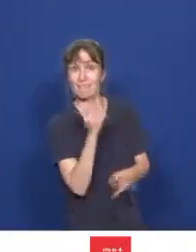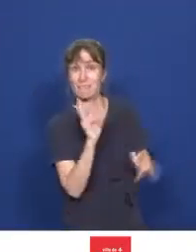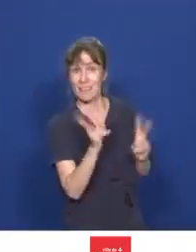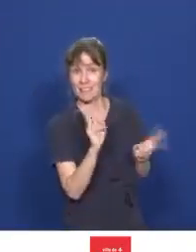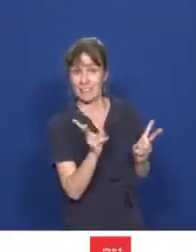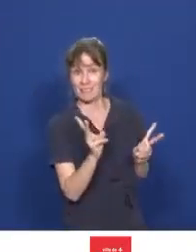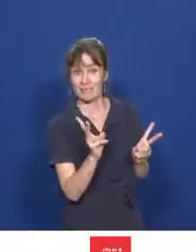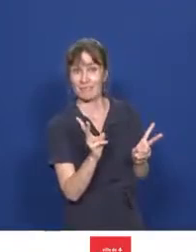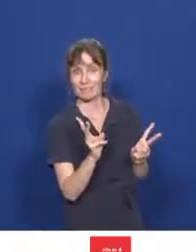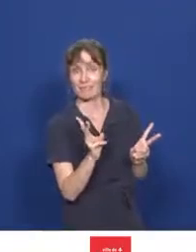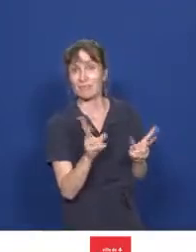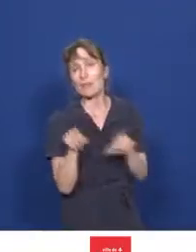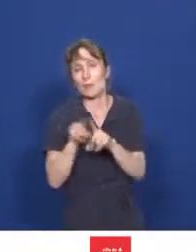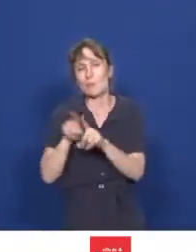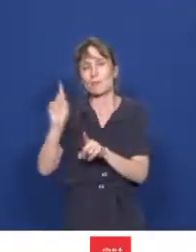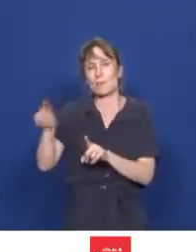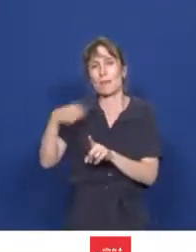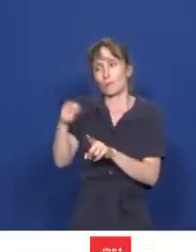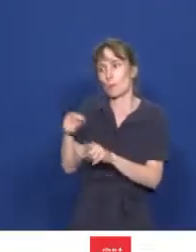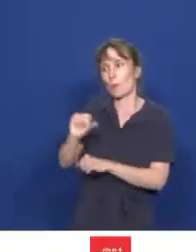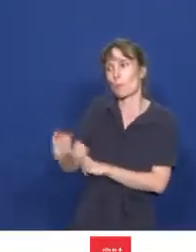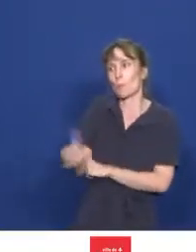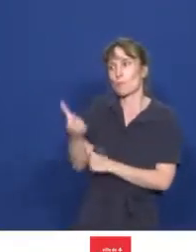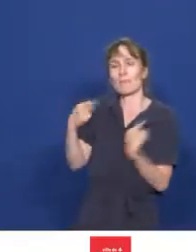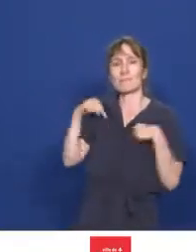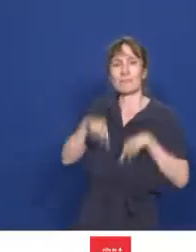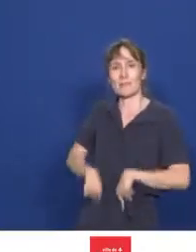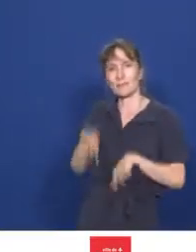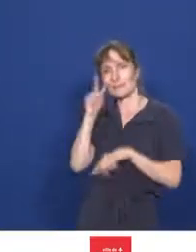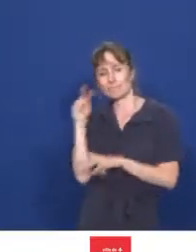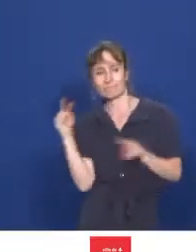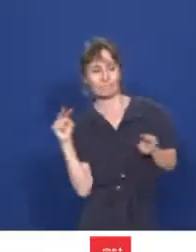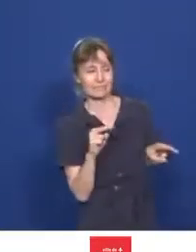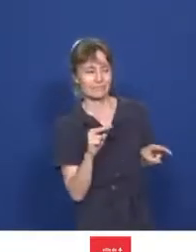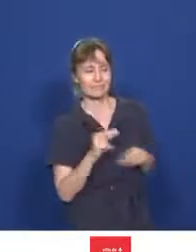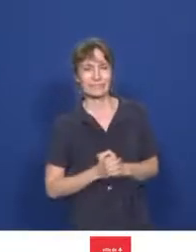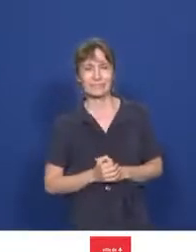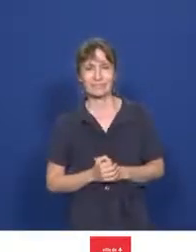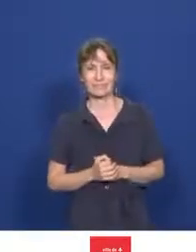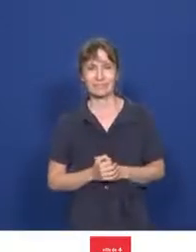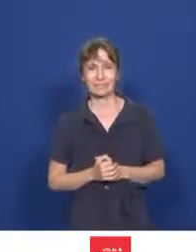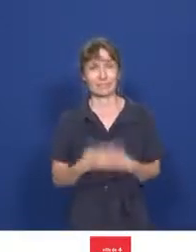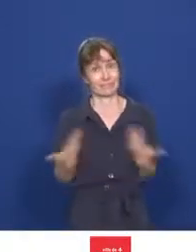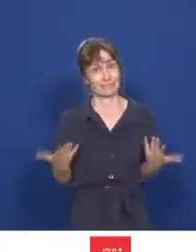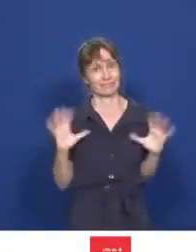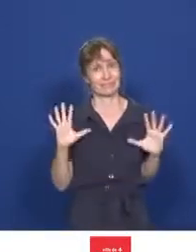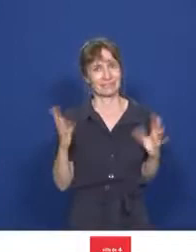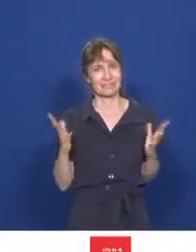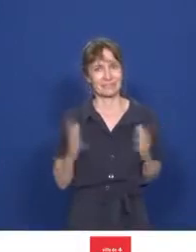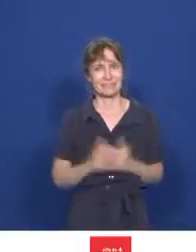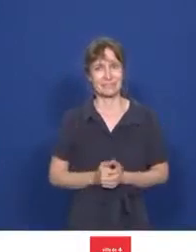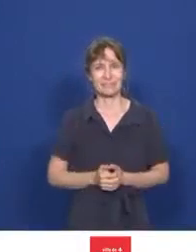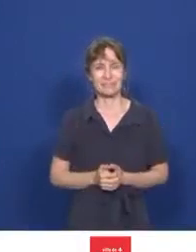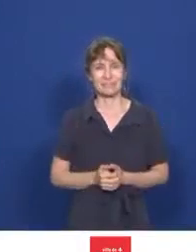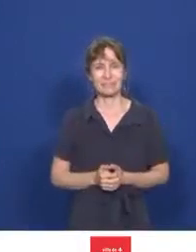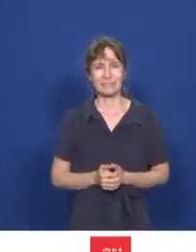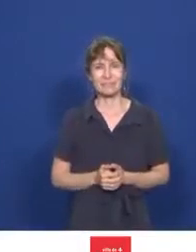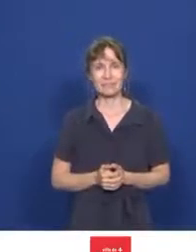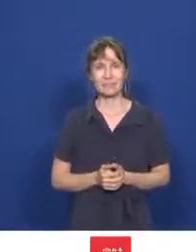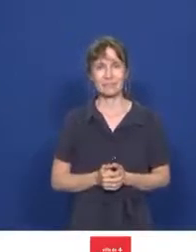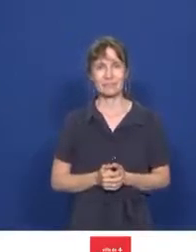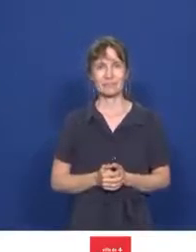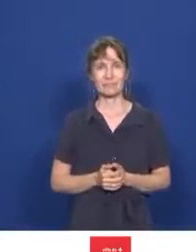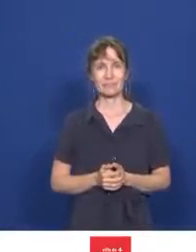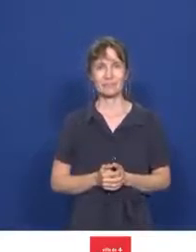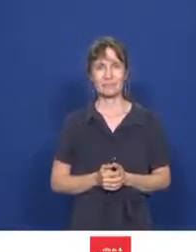Donc félicitons-nous-en. Bon, au-delà de cela, je voudrais... vous savez, lorsque nous, dans notre